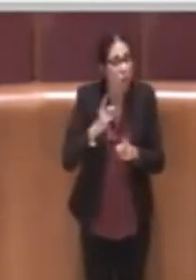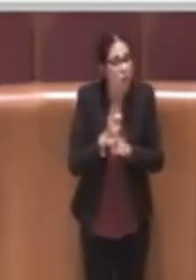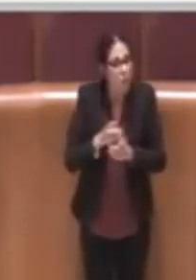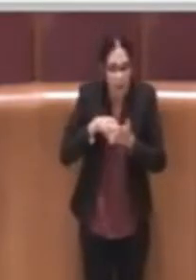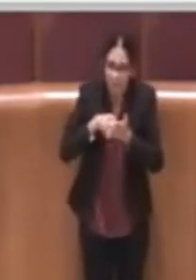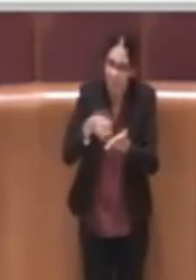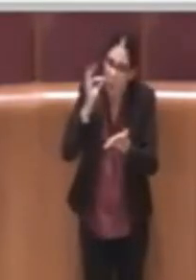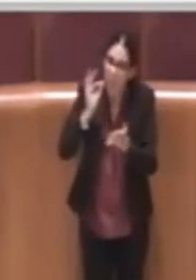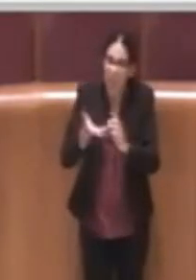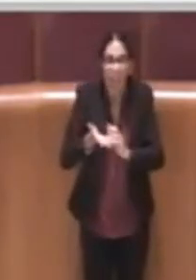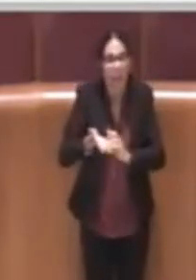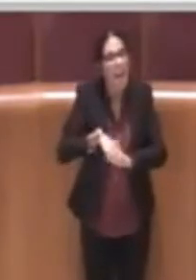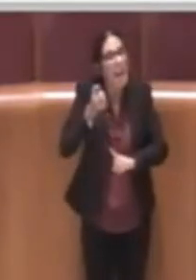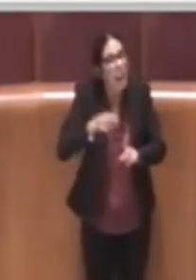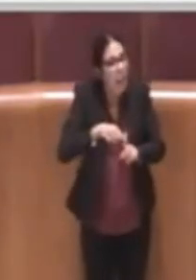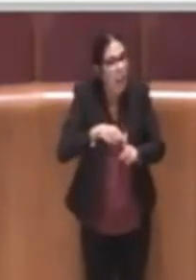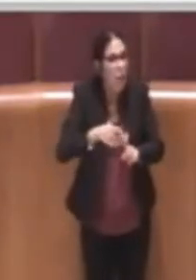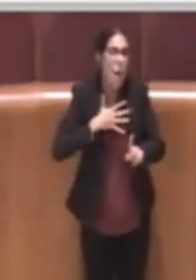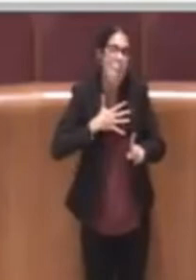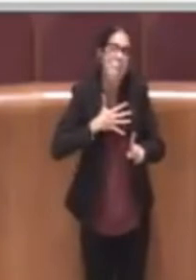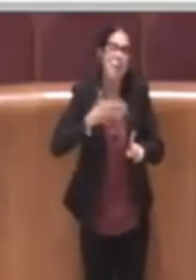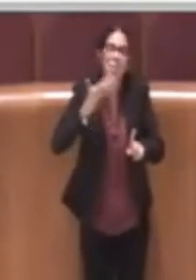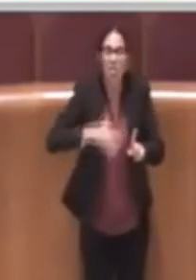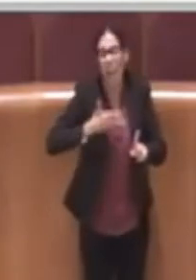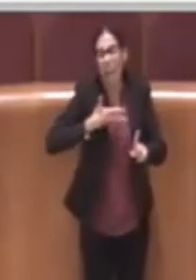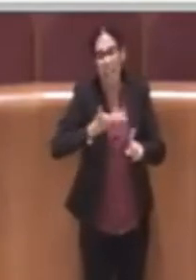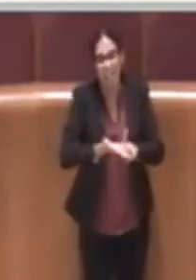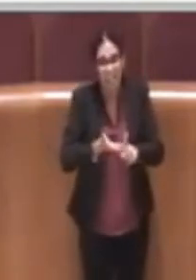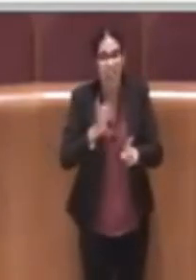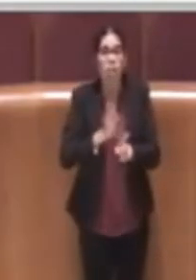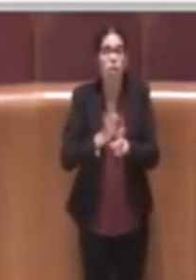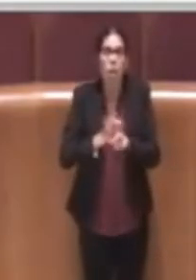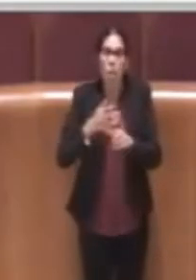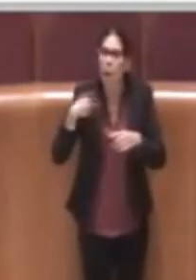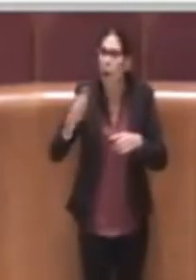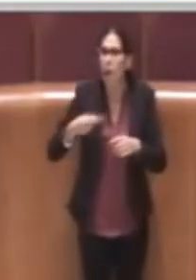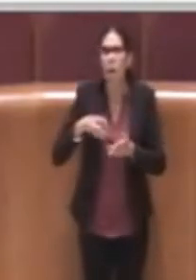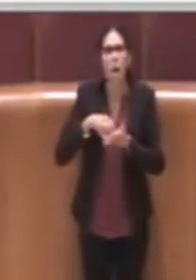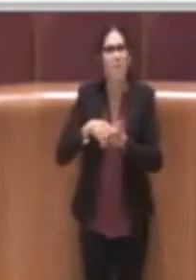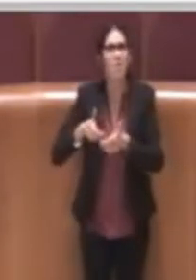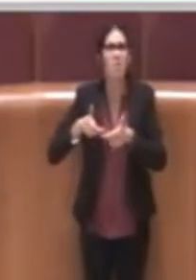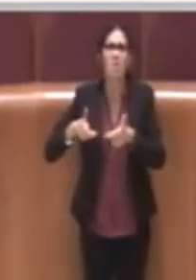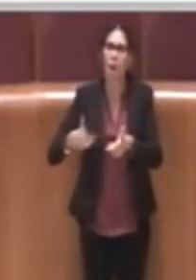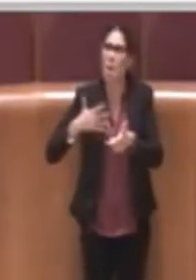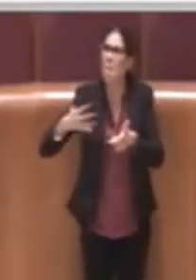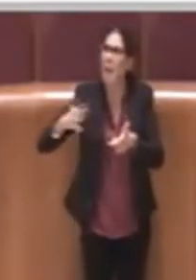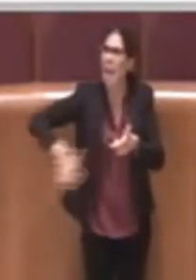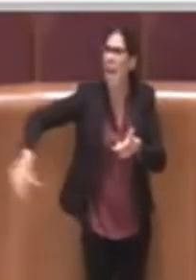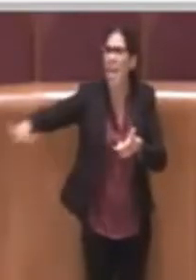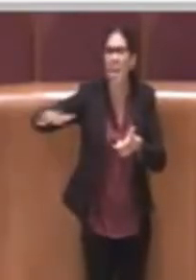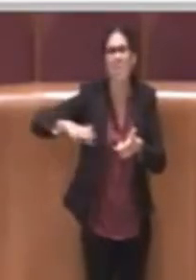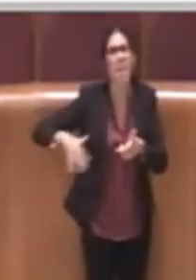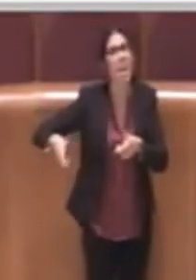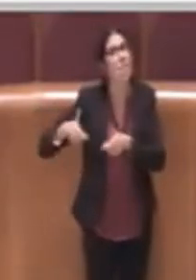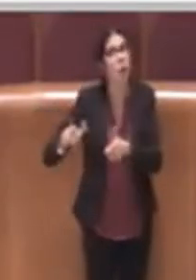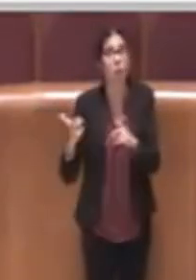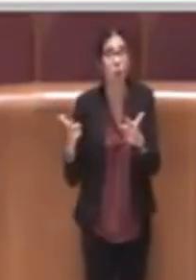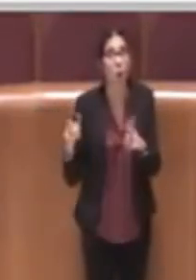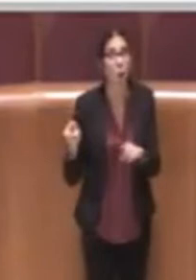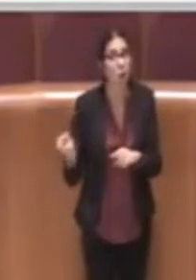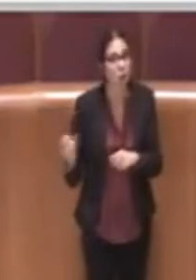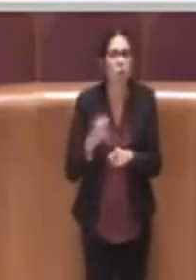patrimonio esistente, dobbiamo investire ancora per realizzare fogne nelle periferie che non ce l'hanno, dobbiamo investire